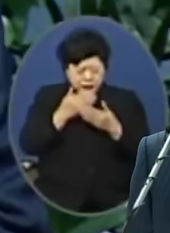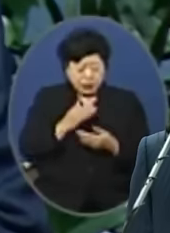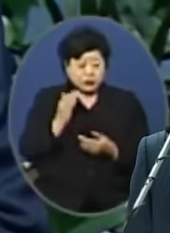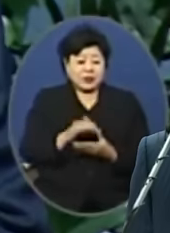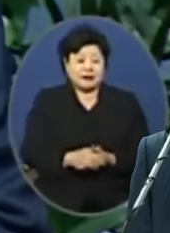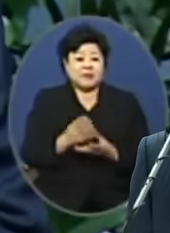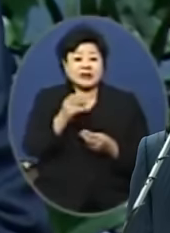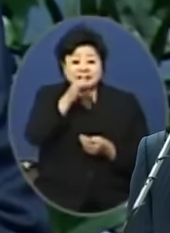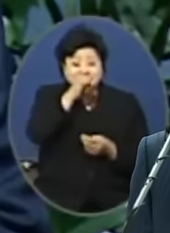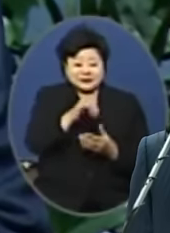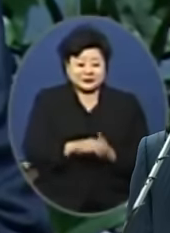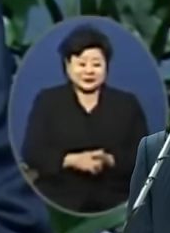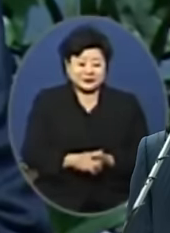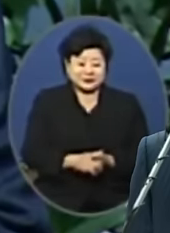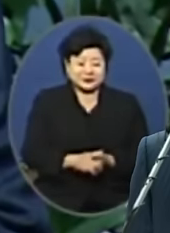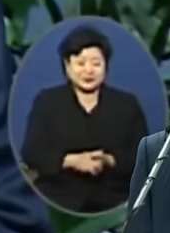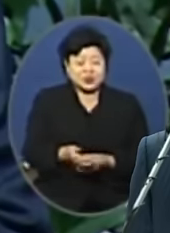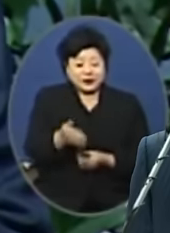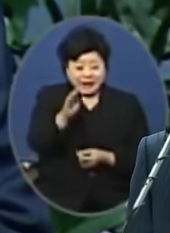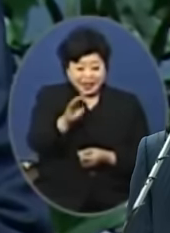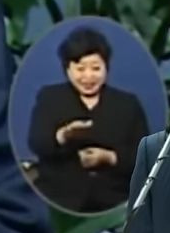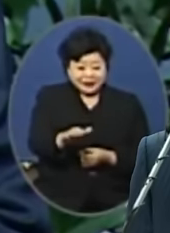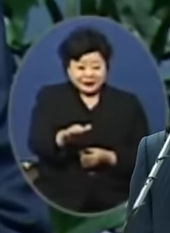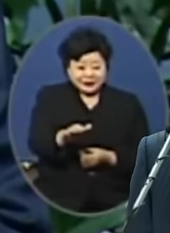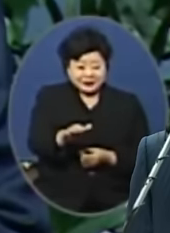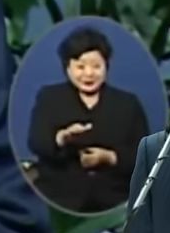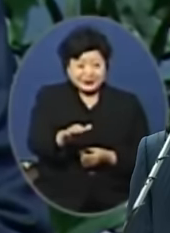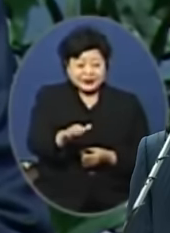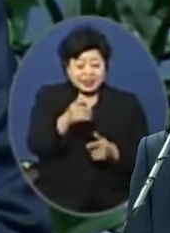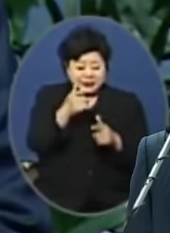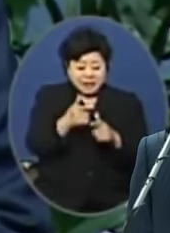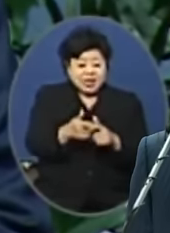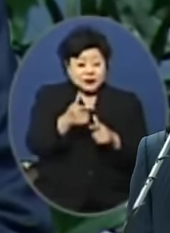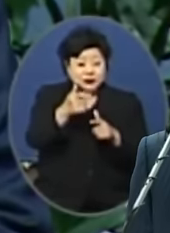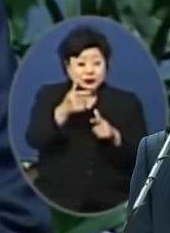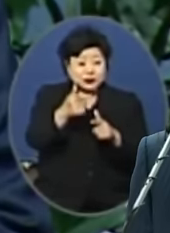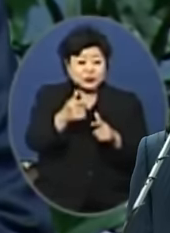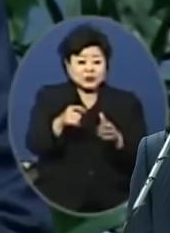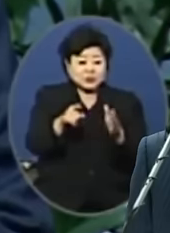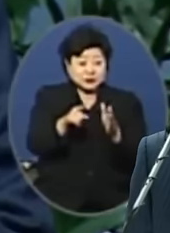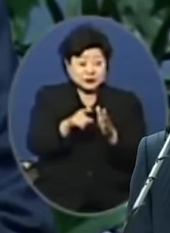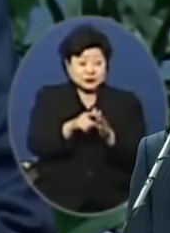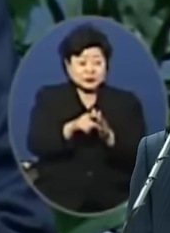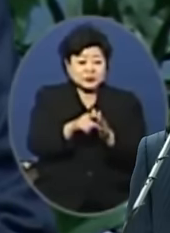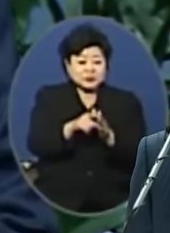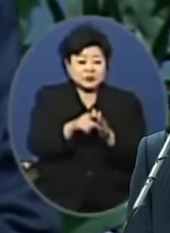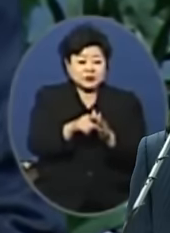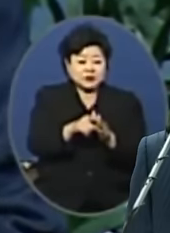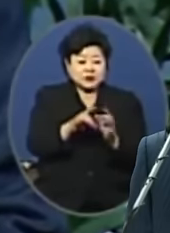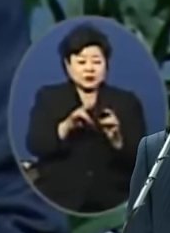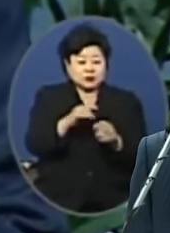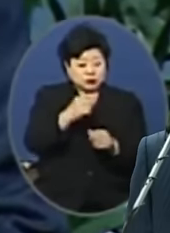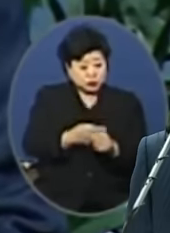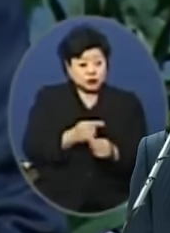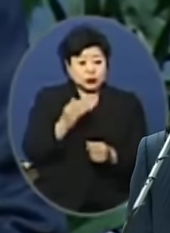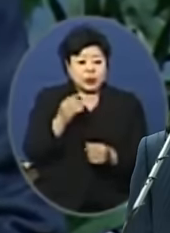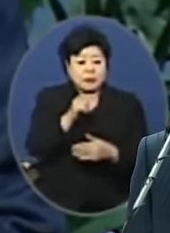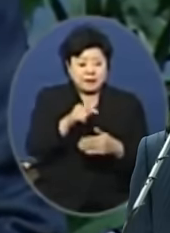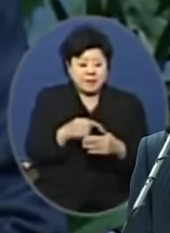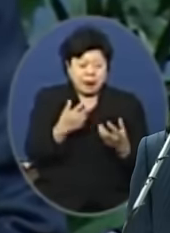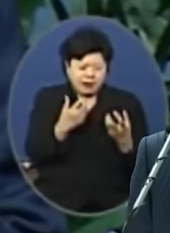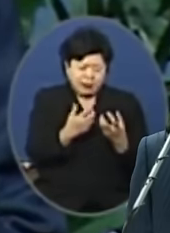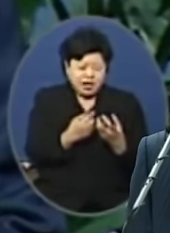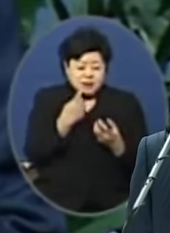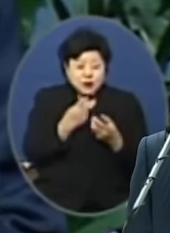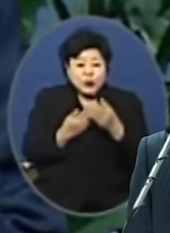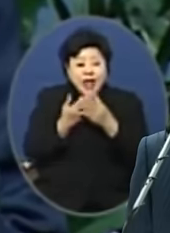될 때가 많은 것입니다. 그런데 예수를 믿고 나면 전도를 하지 말아야 해도 전도가 되는 것입니다. 마음에 가득한 것이